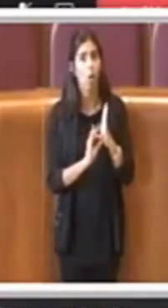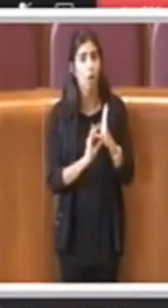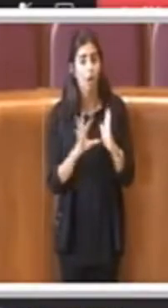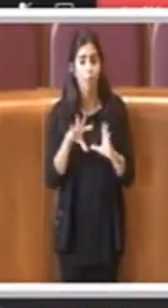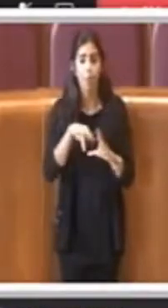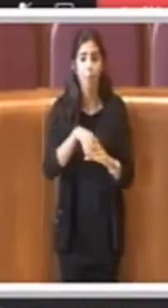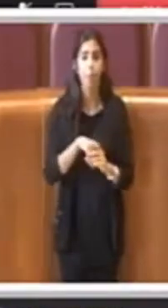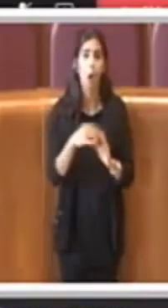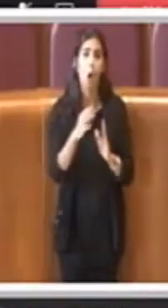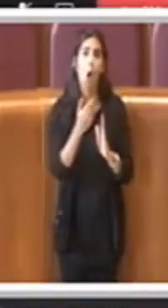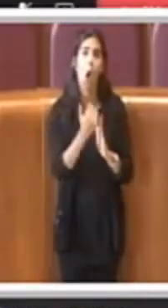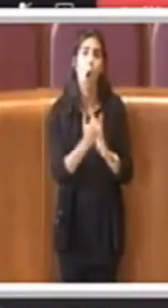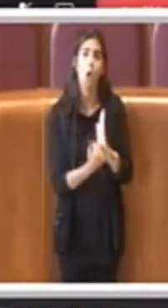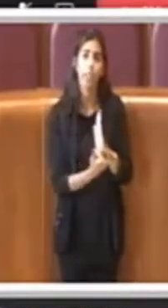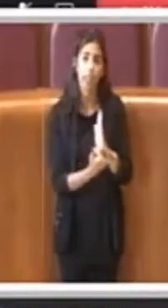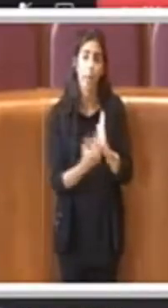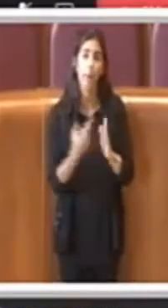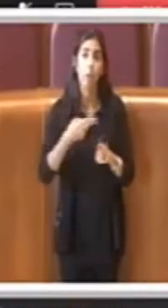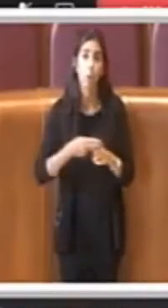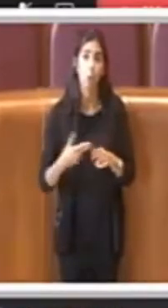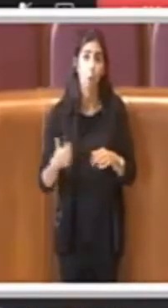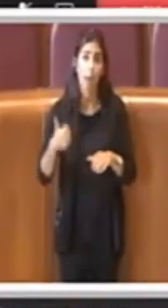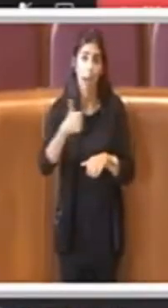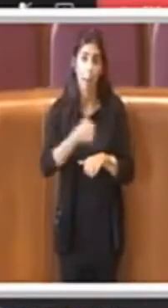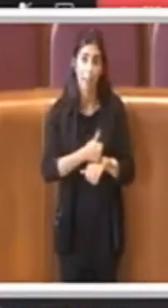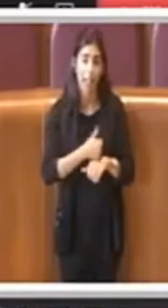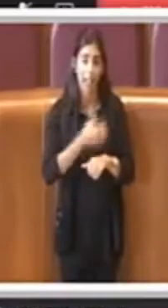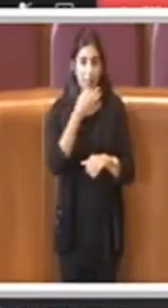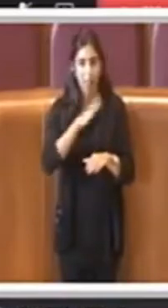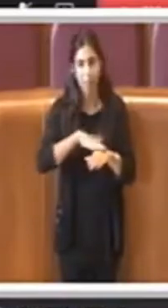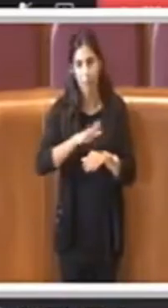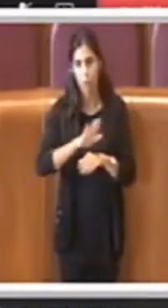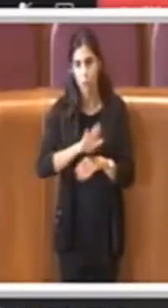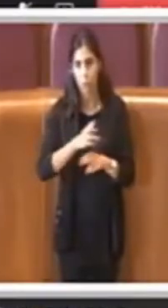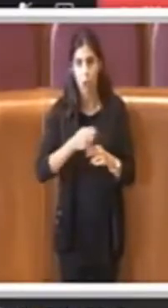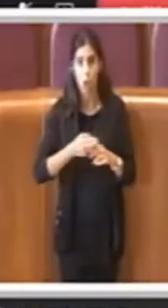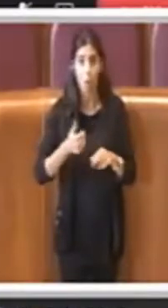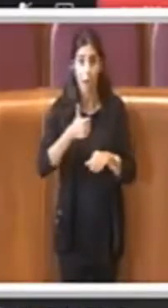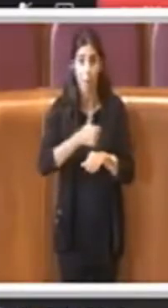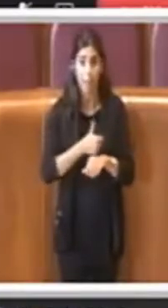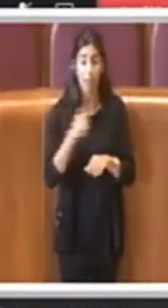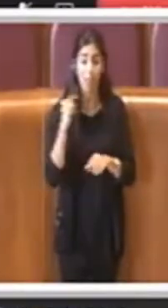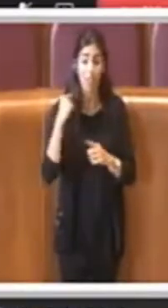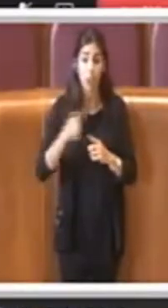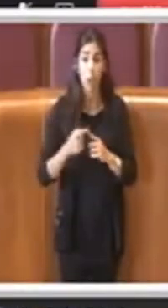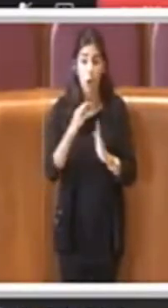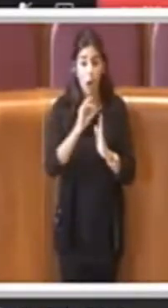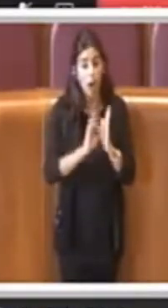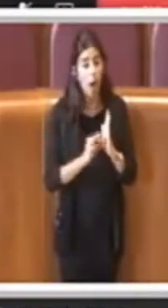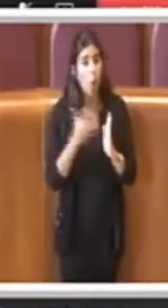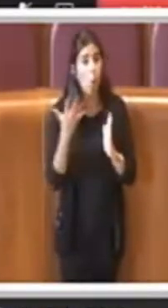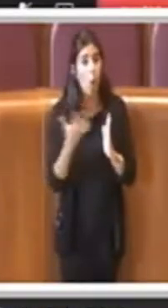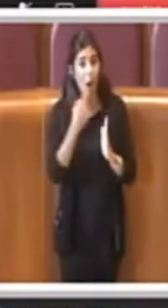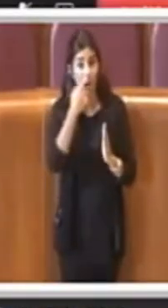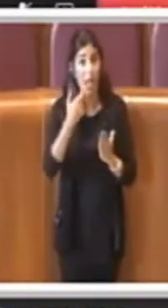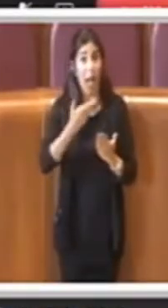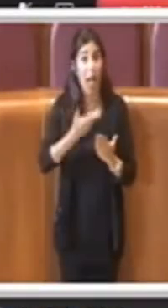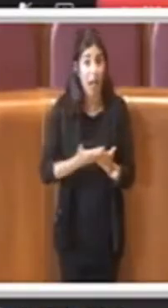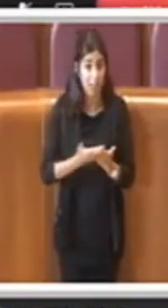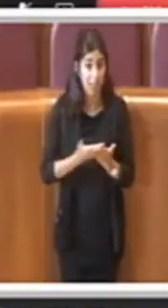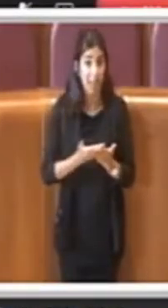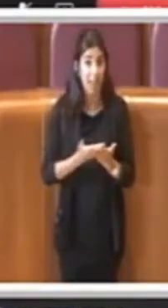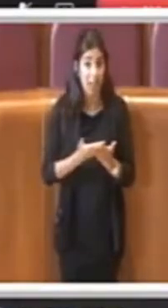dell'ordinamento, diciamo, come dire, di Roma Capitale, quindi ciò che è di competenza di Roma Capitale, efficace al punto tale da